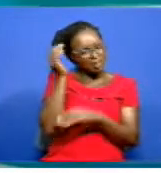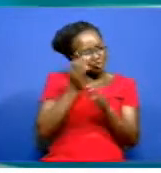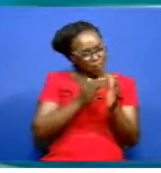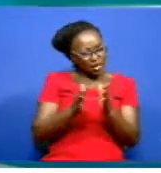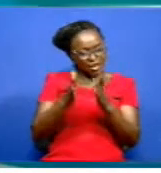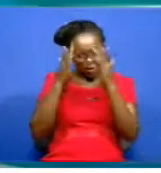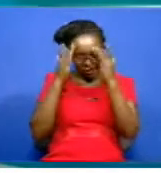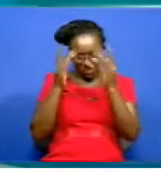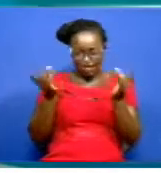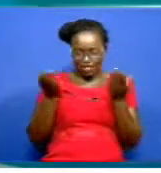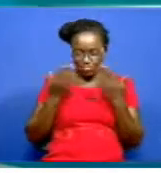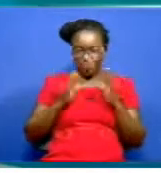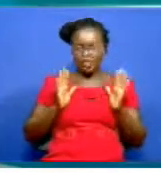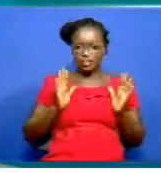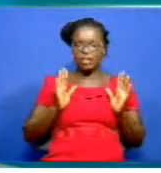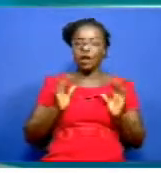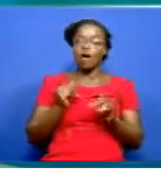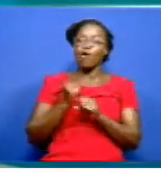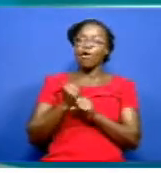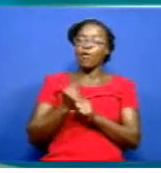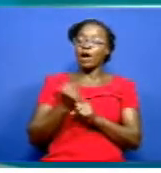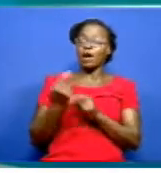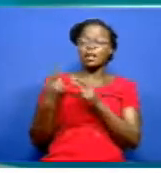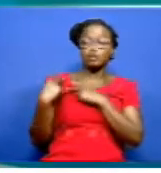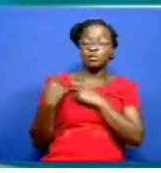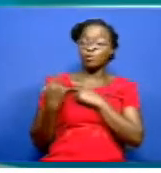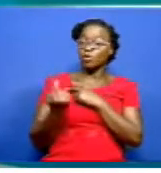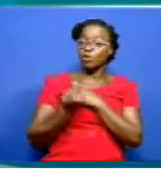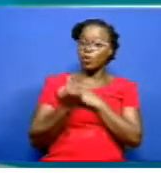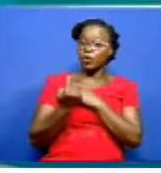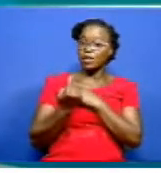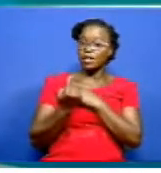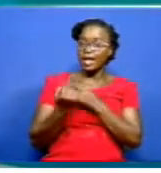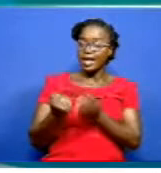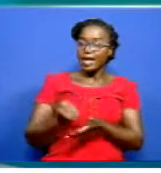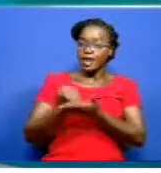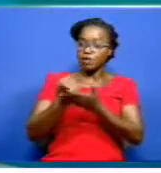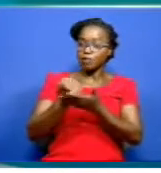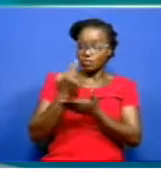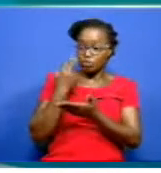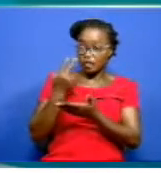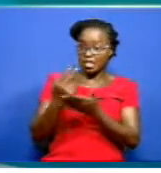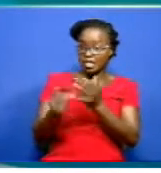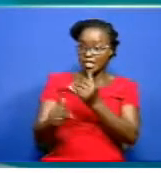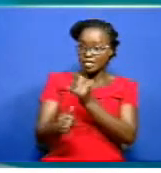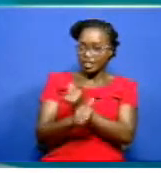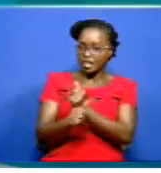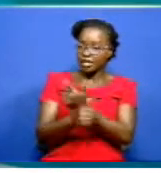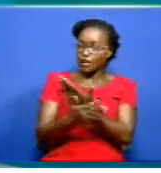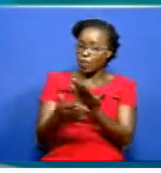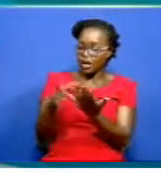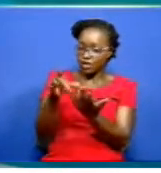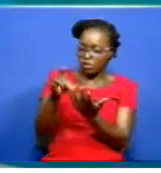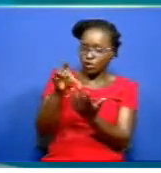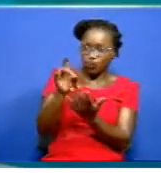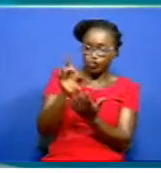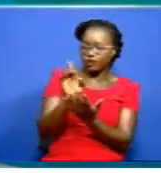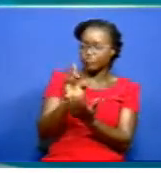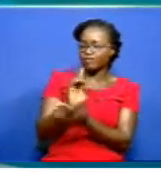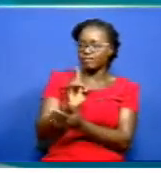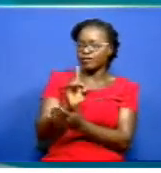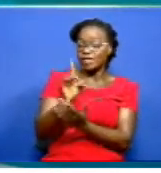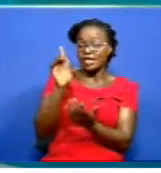umepanga, umeamua. Kazi yake ni kukusaidia kuona adhari iko wapi na kukupatia options,